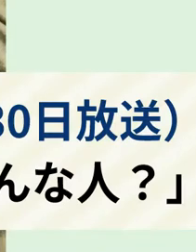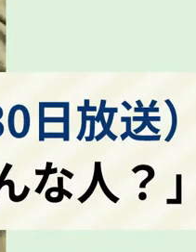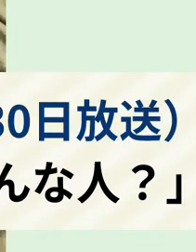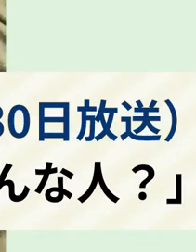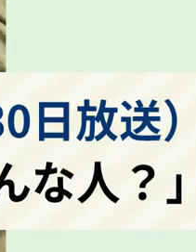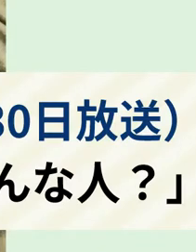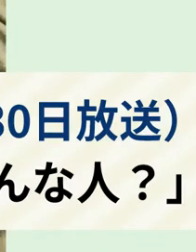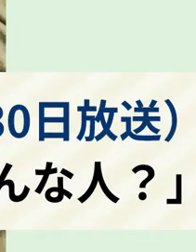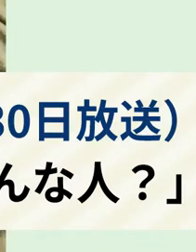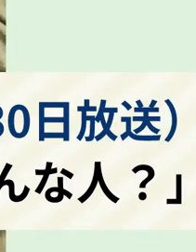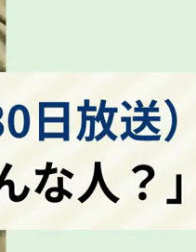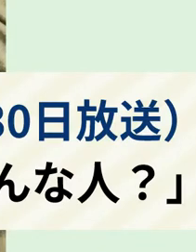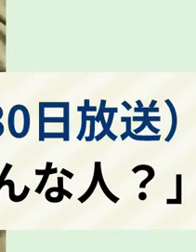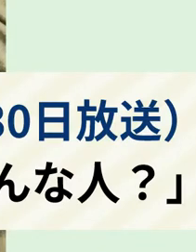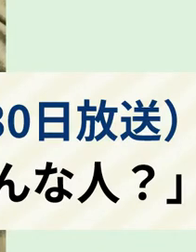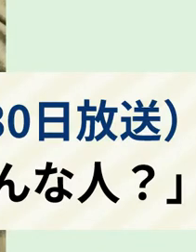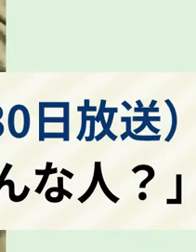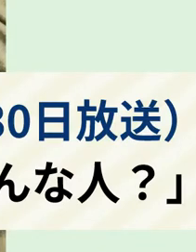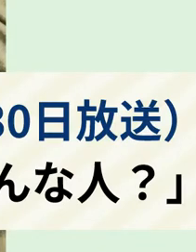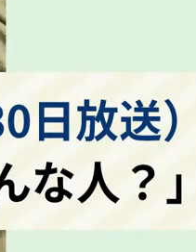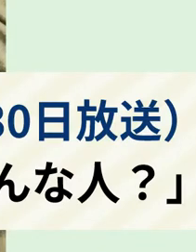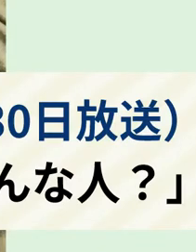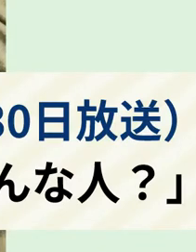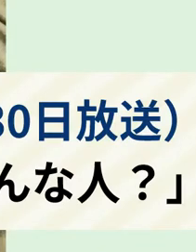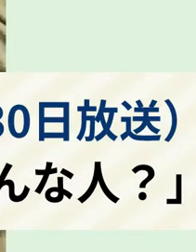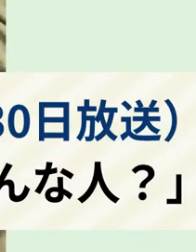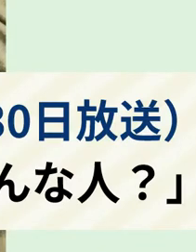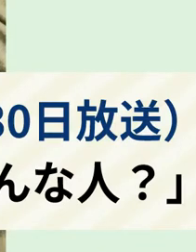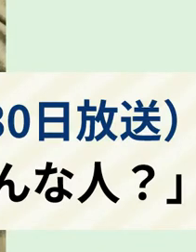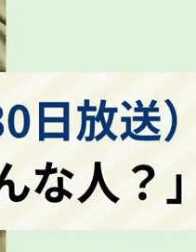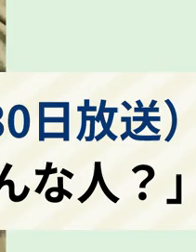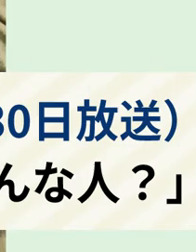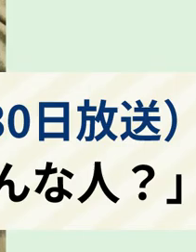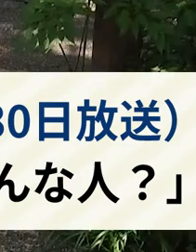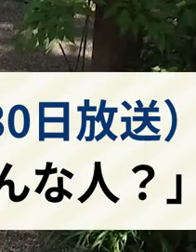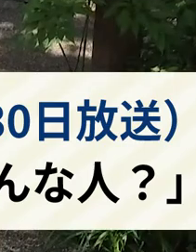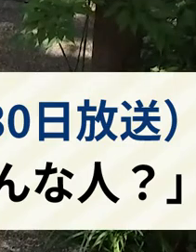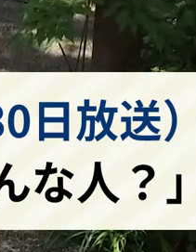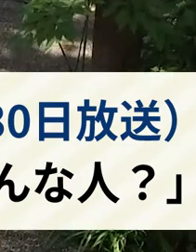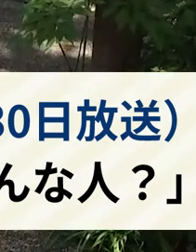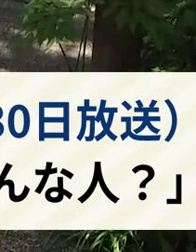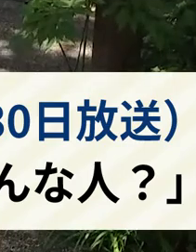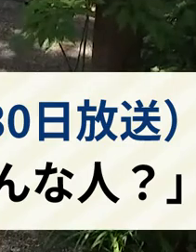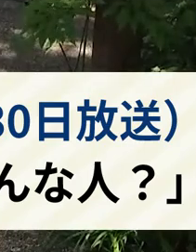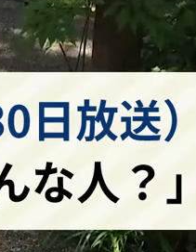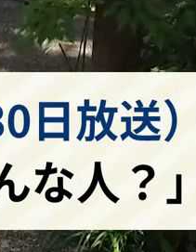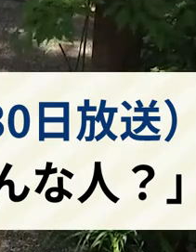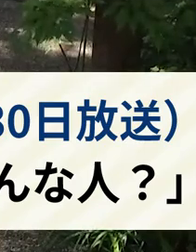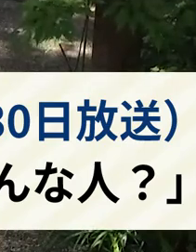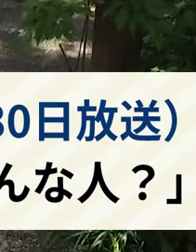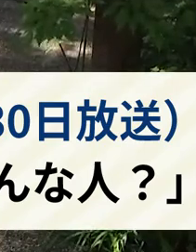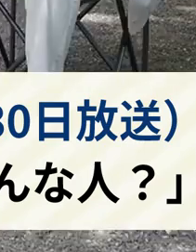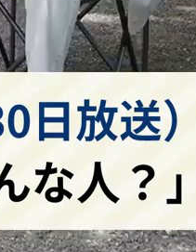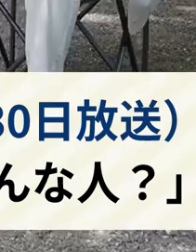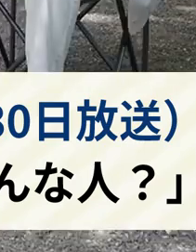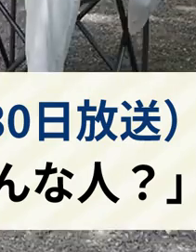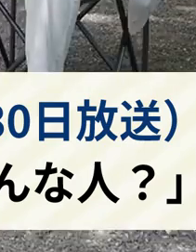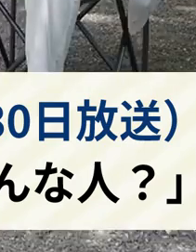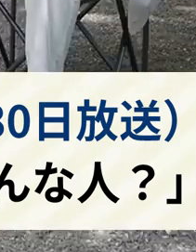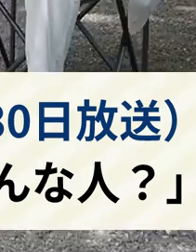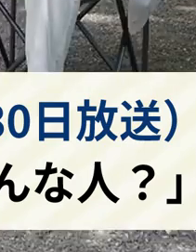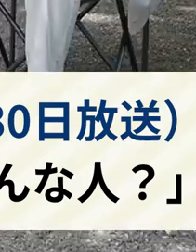次回の練馬ホットラインはご覧の内容でお送りします。どうぞお楽しみに。